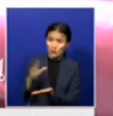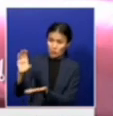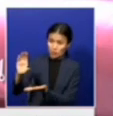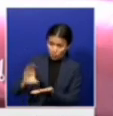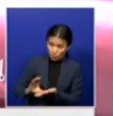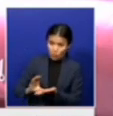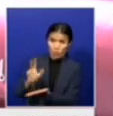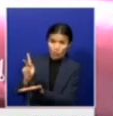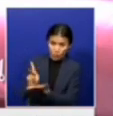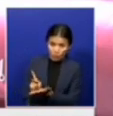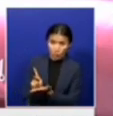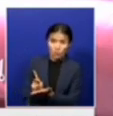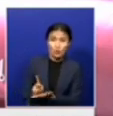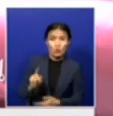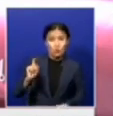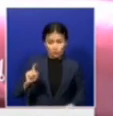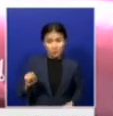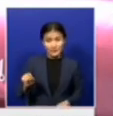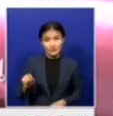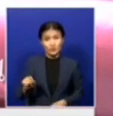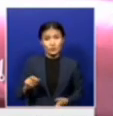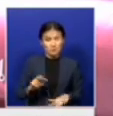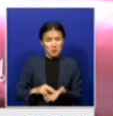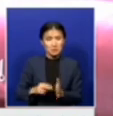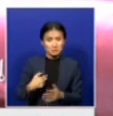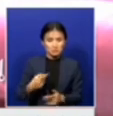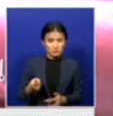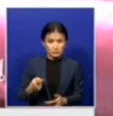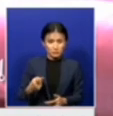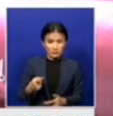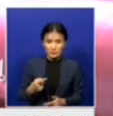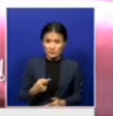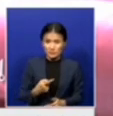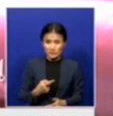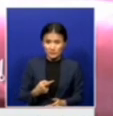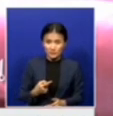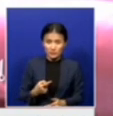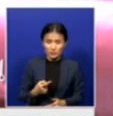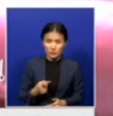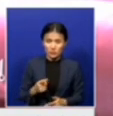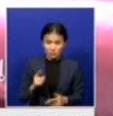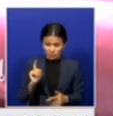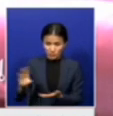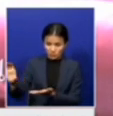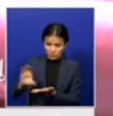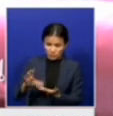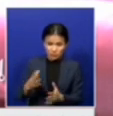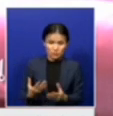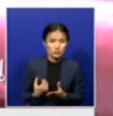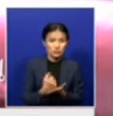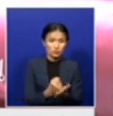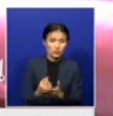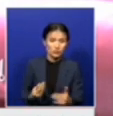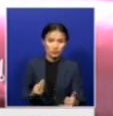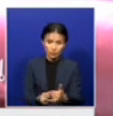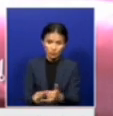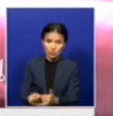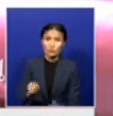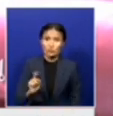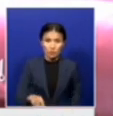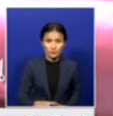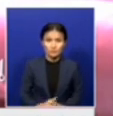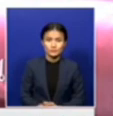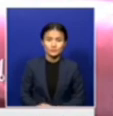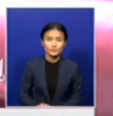ผลตอบแทนทางเศรษฐกิจด้วยตรงนี้สำคัญอย่างยิ่งครับเวลาผมใกล้หมดนะครับผมต้องเรียนอ